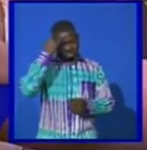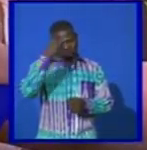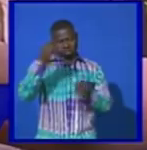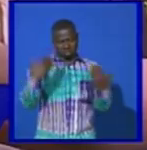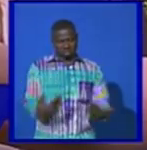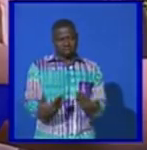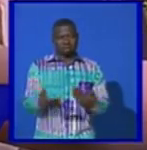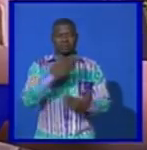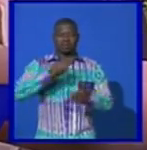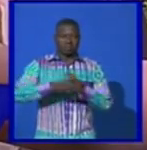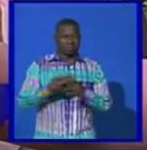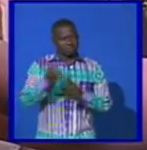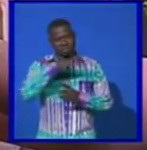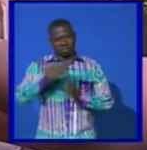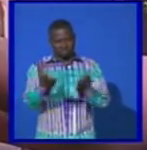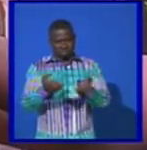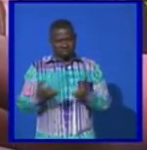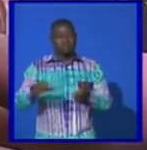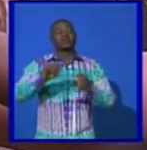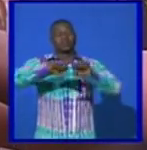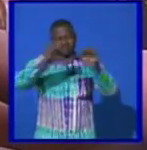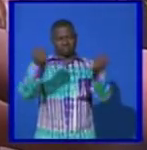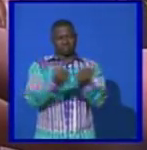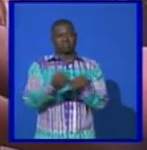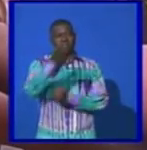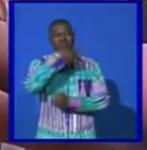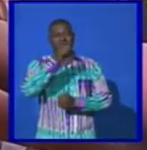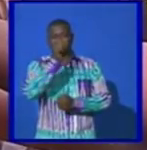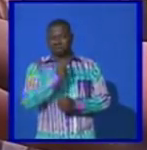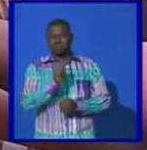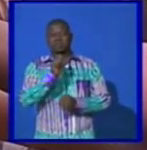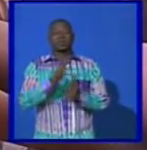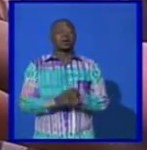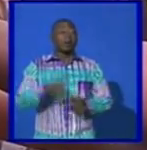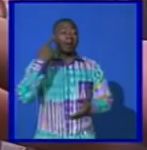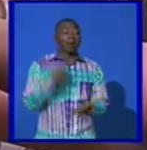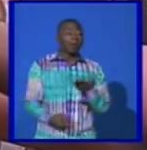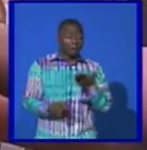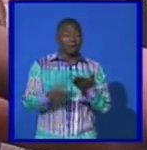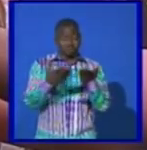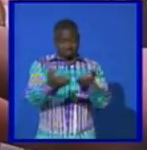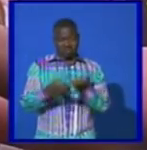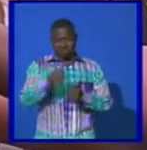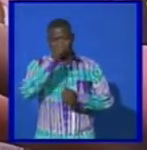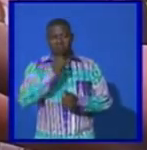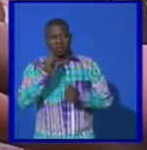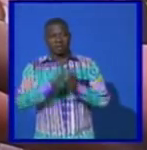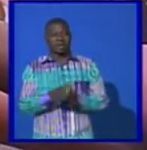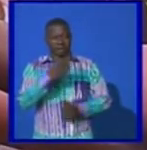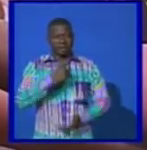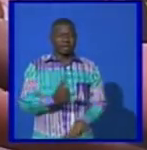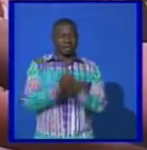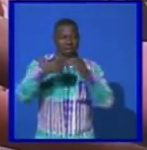privé. Comprendre quels sont les besoins du secteur privé en matière d'emploi et aider ce secteur privé-là